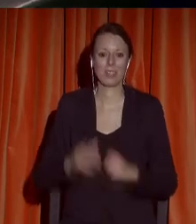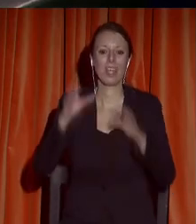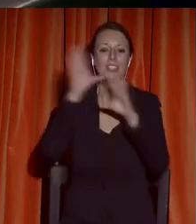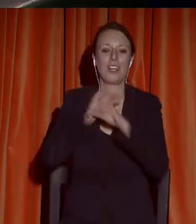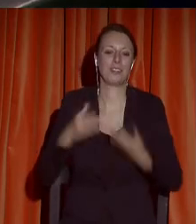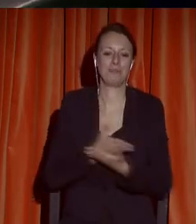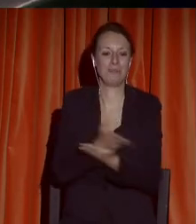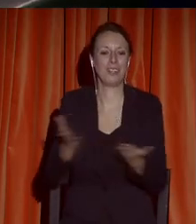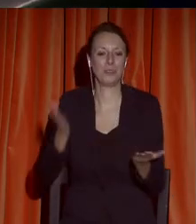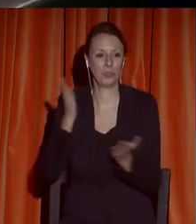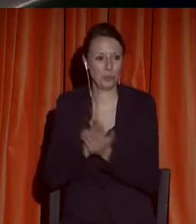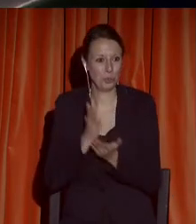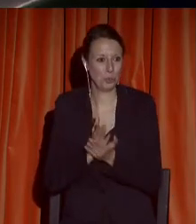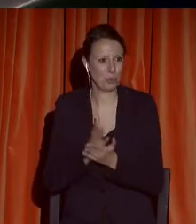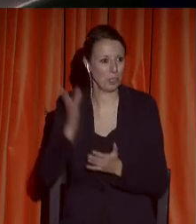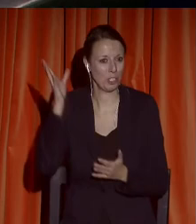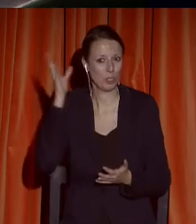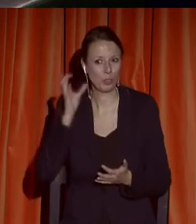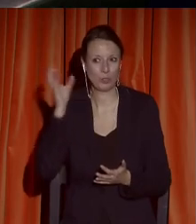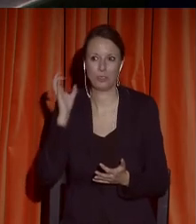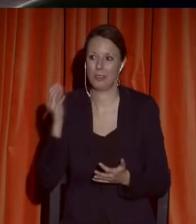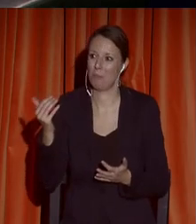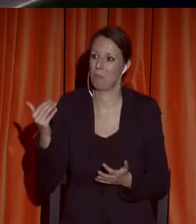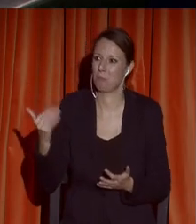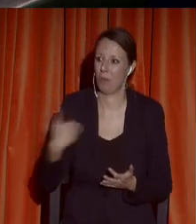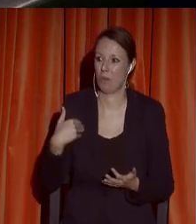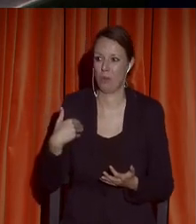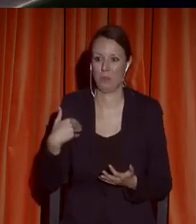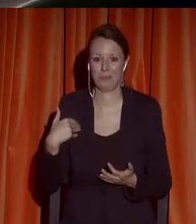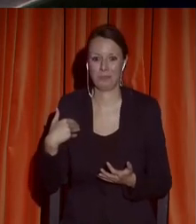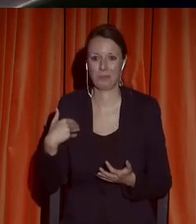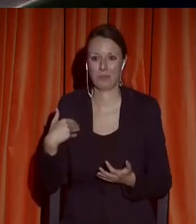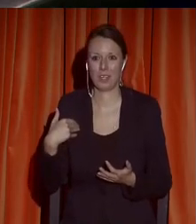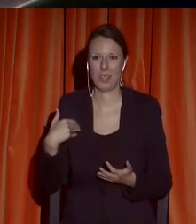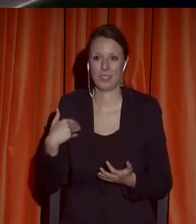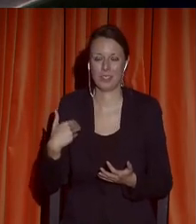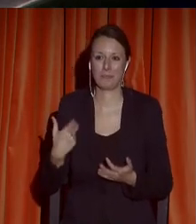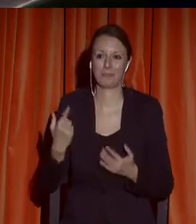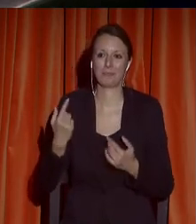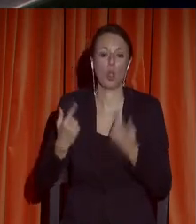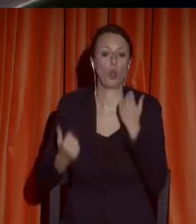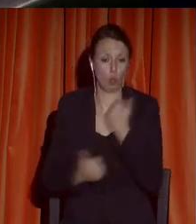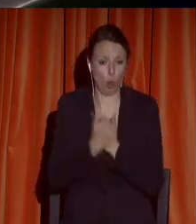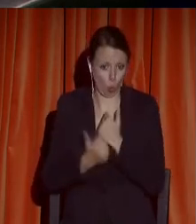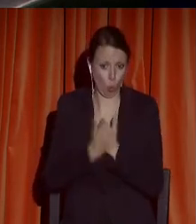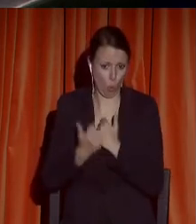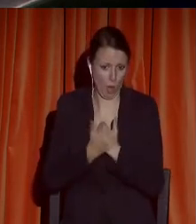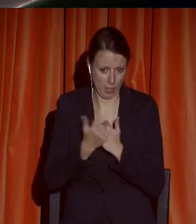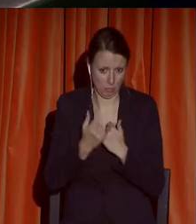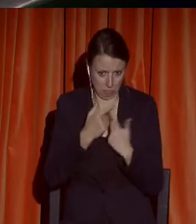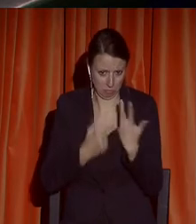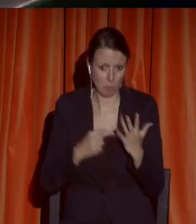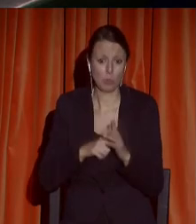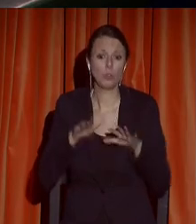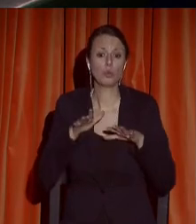usłyszeliśmy, jak powiedziałam, usłyszeliśmy taki dokument, o którym będziemy bardzo wiele mówili,